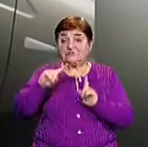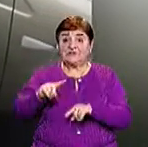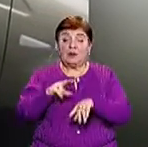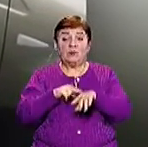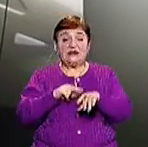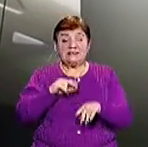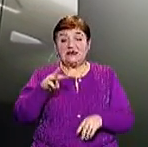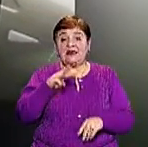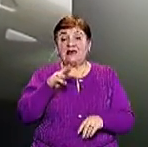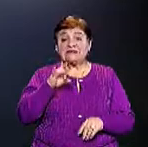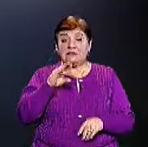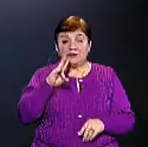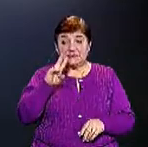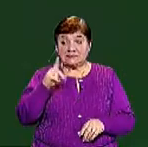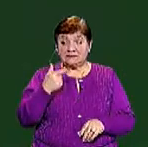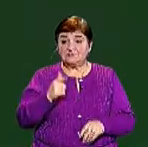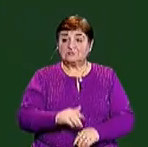Краселенець.